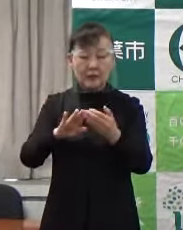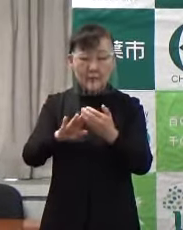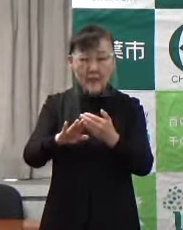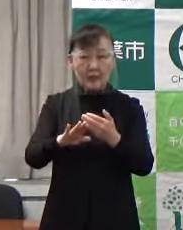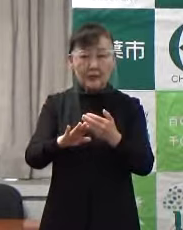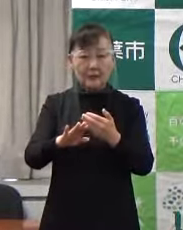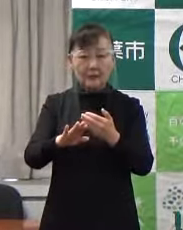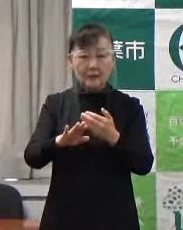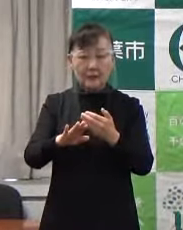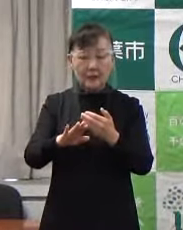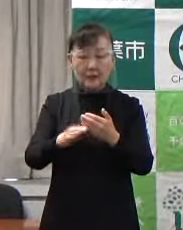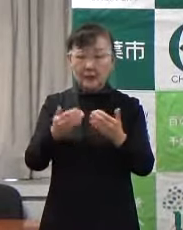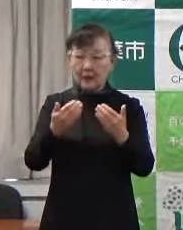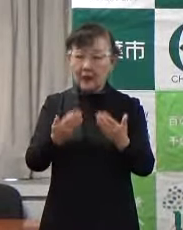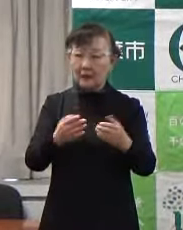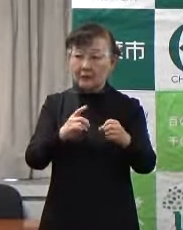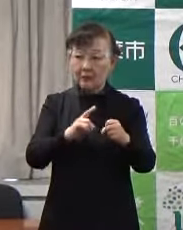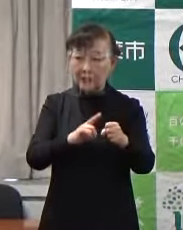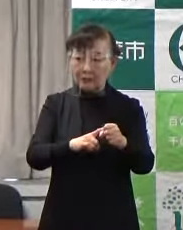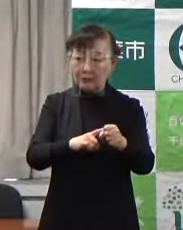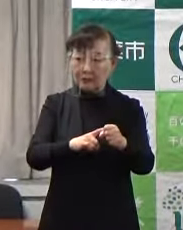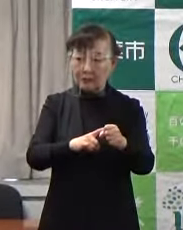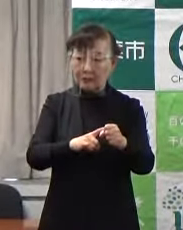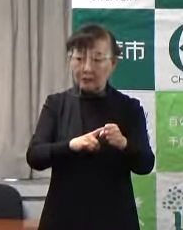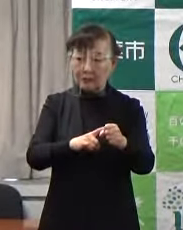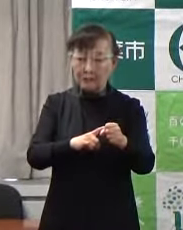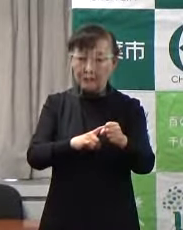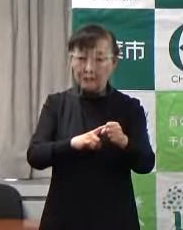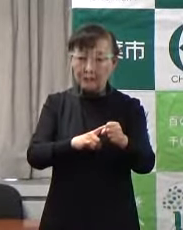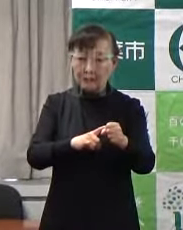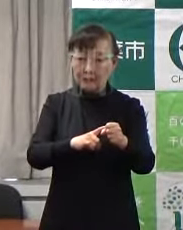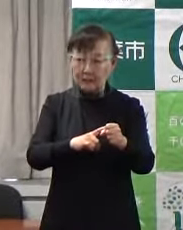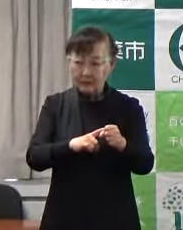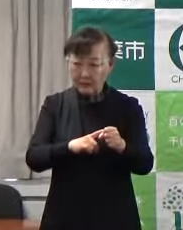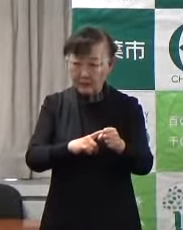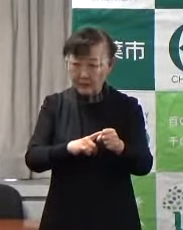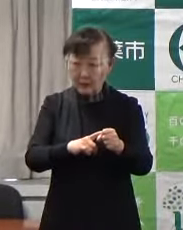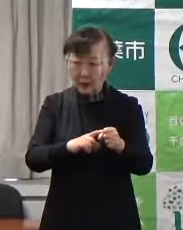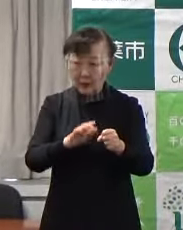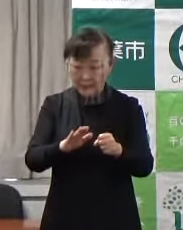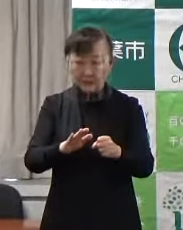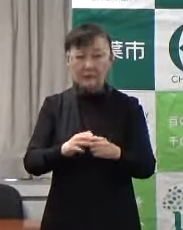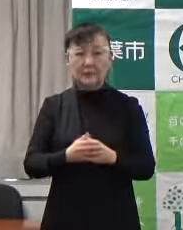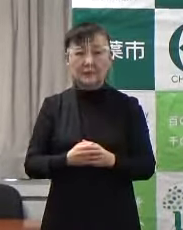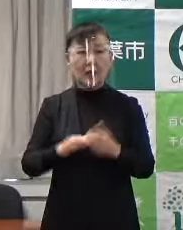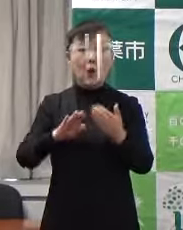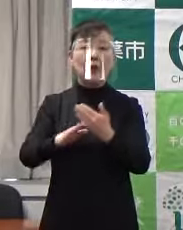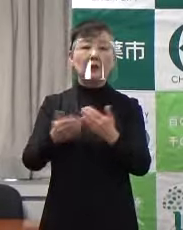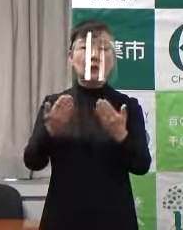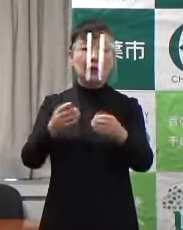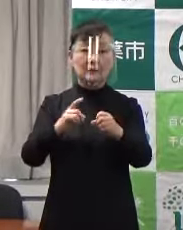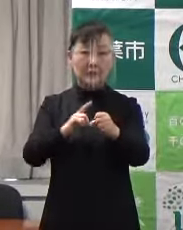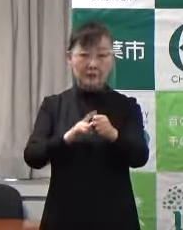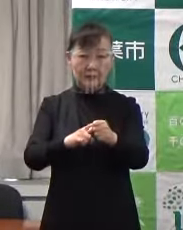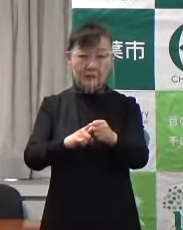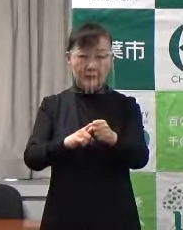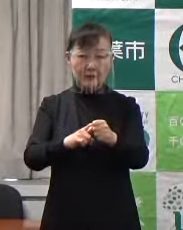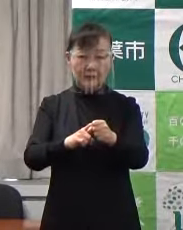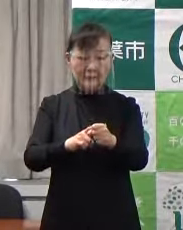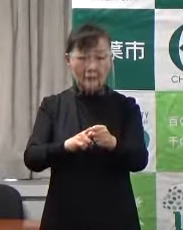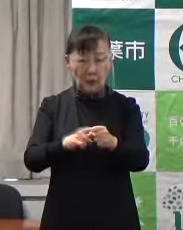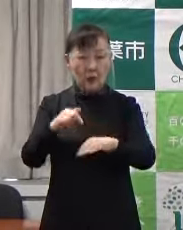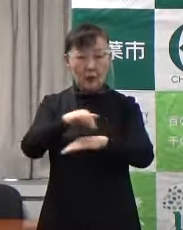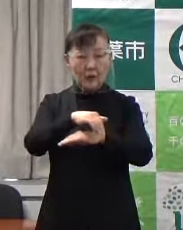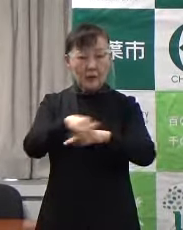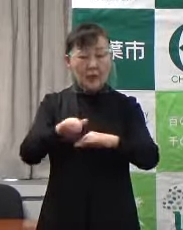ども、そういうことで小学校4年生にしております。他の学年にしていくか